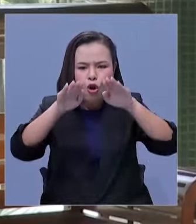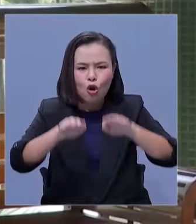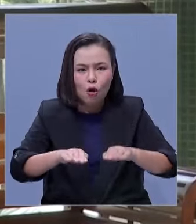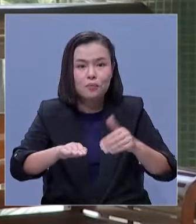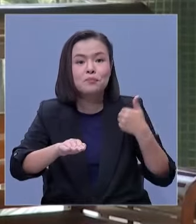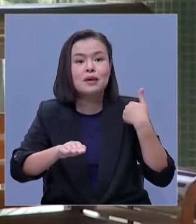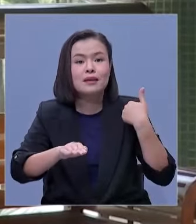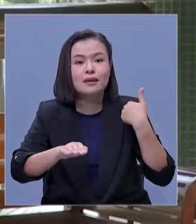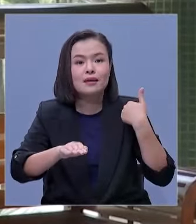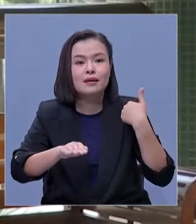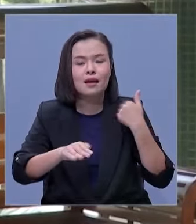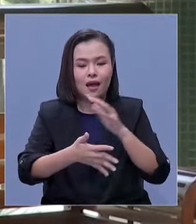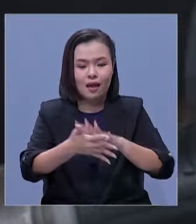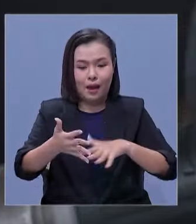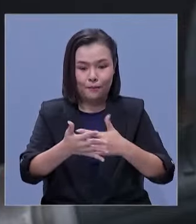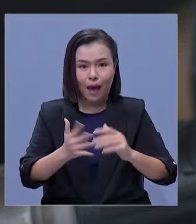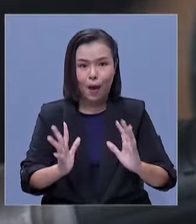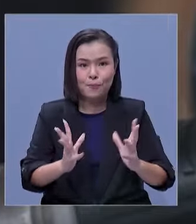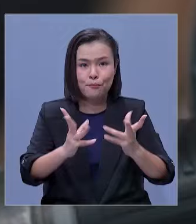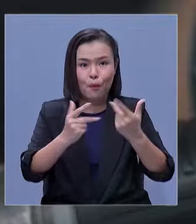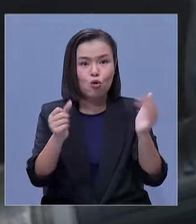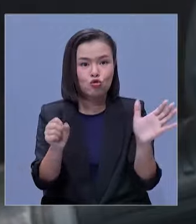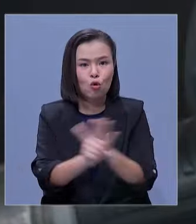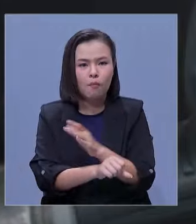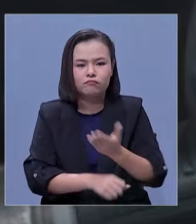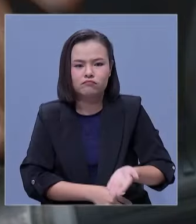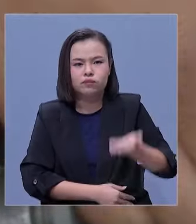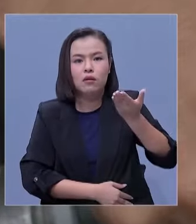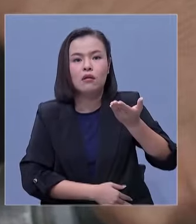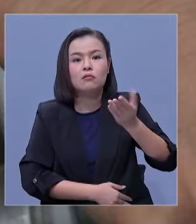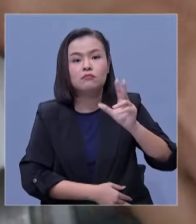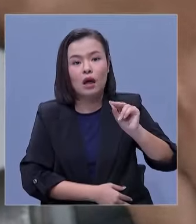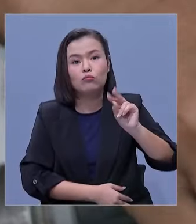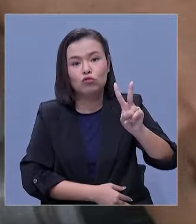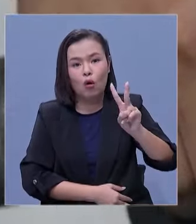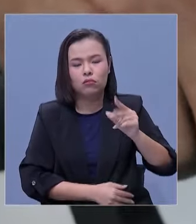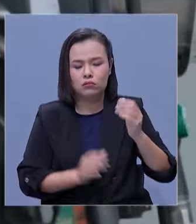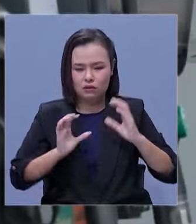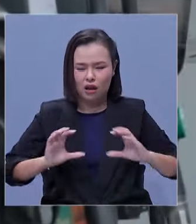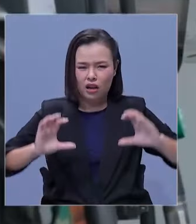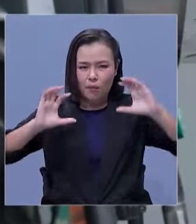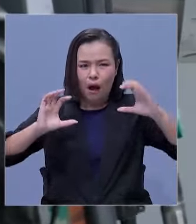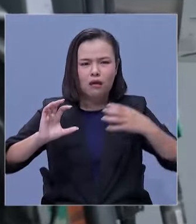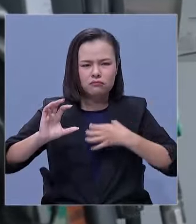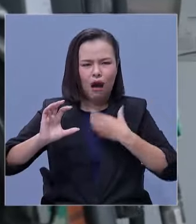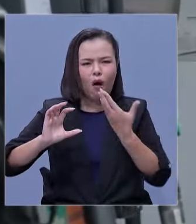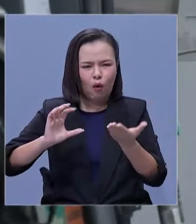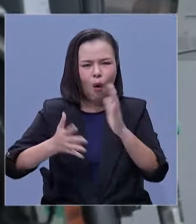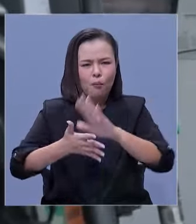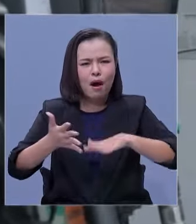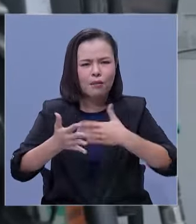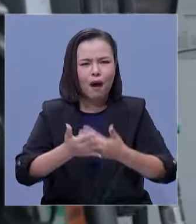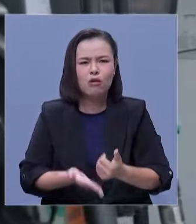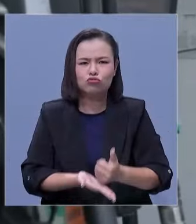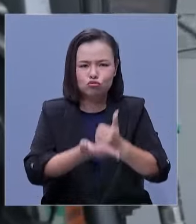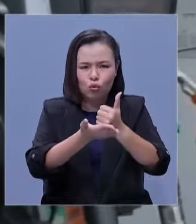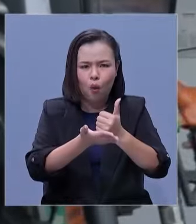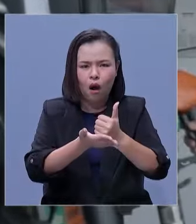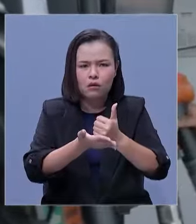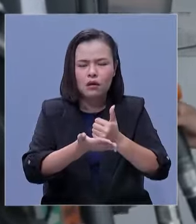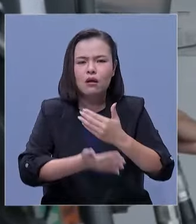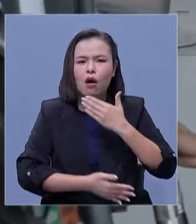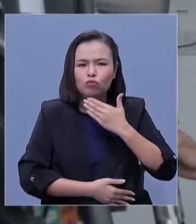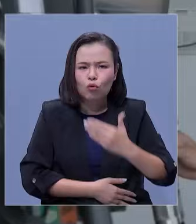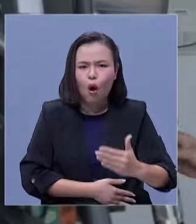เท่านั้นพอหมดมาตรการราคาน้ำมันก็ดีดกลับขึ้นมาจึงอยากให้รัฐบาลหามาตรการอื่นมาช่วยลดภาระในระยะยาวนะ